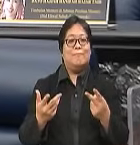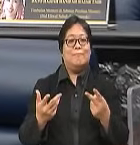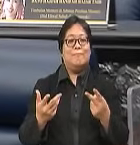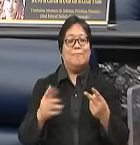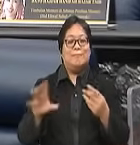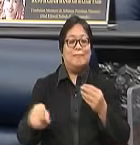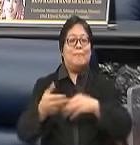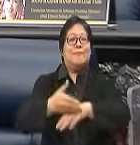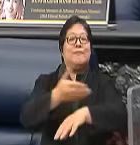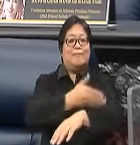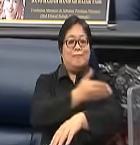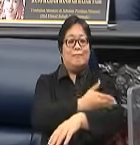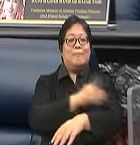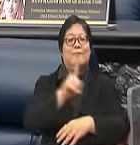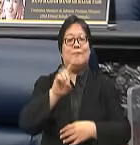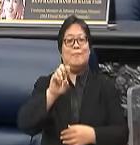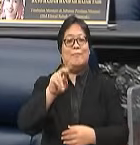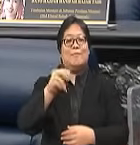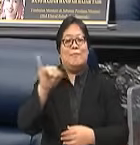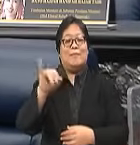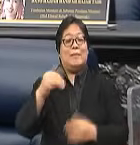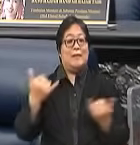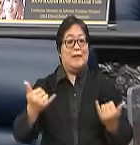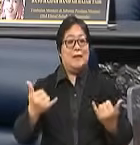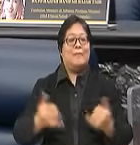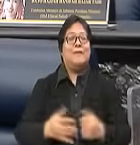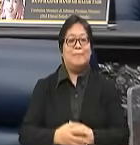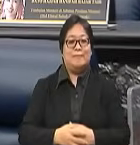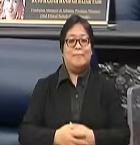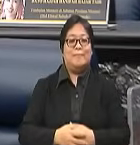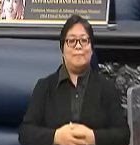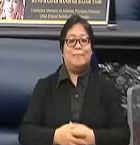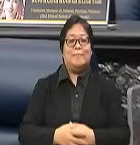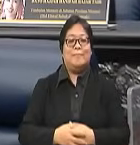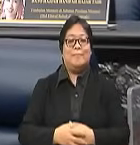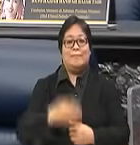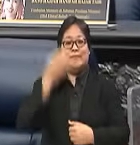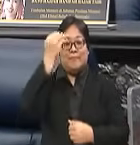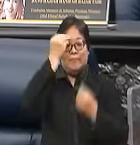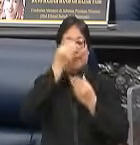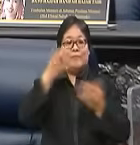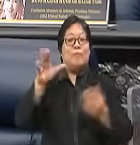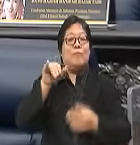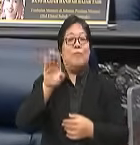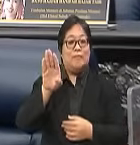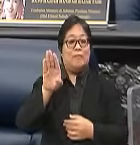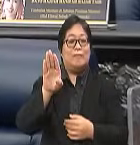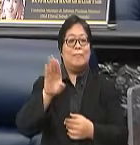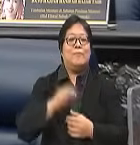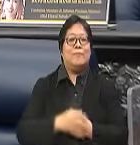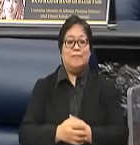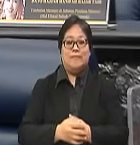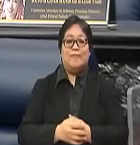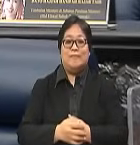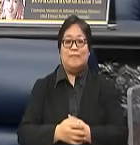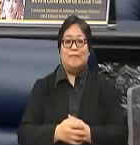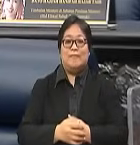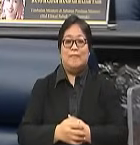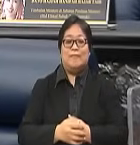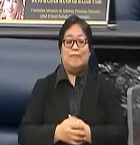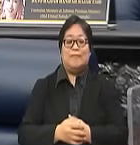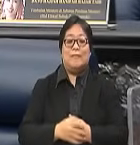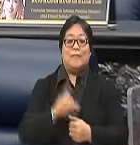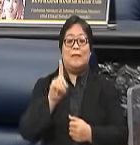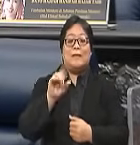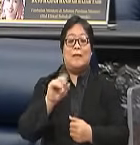menambah baikan denah yang yang sudah ada dan untuk makluman yang bermaterai juga panjang